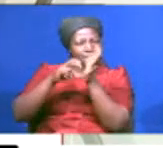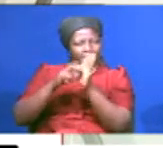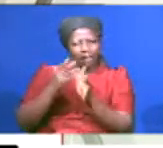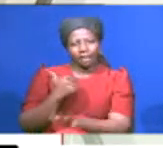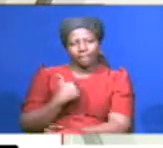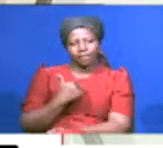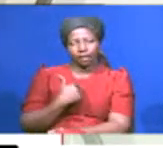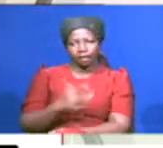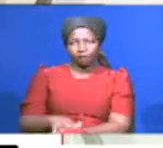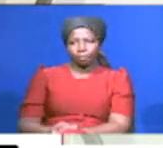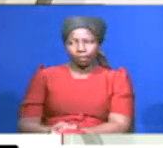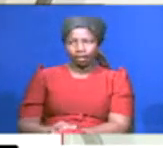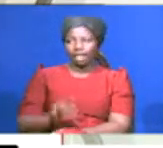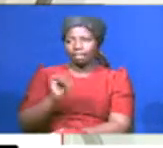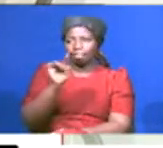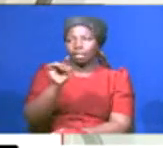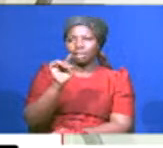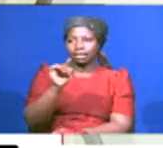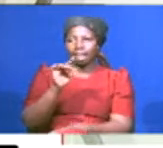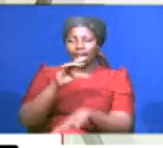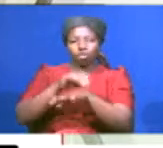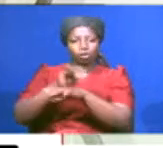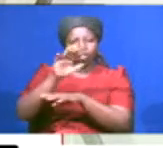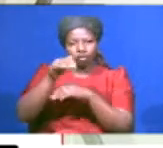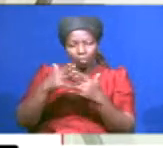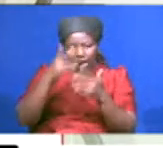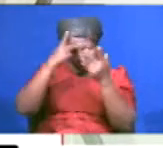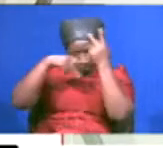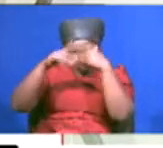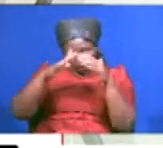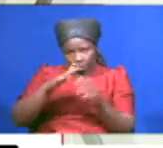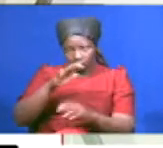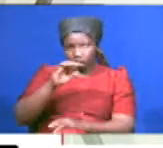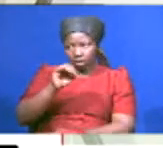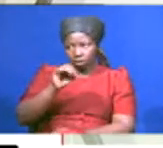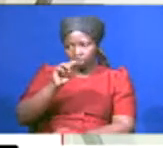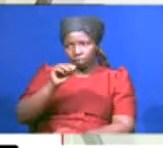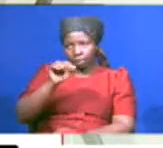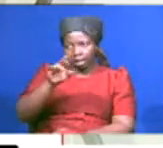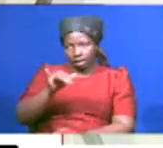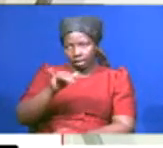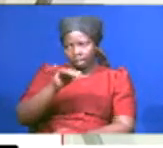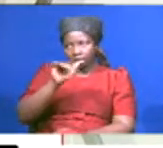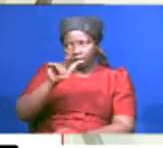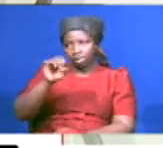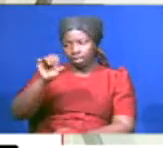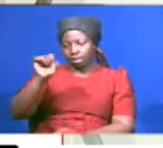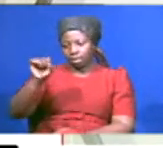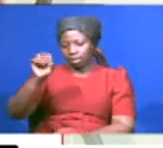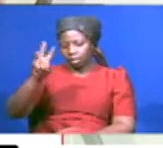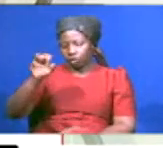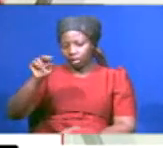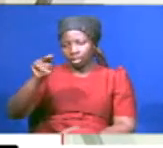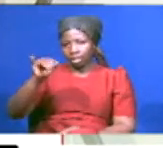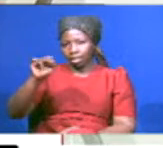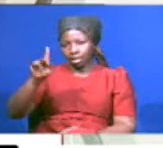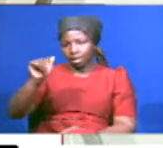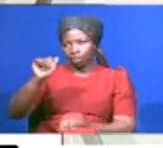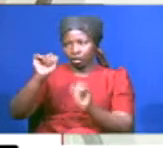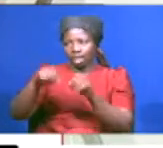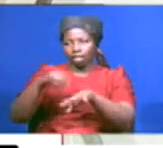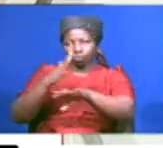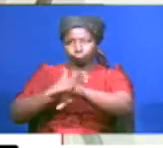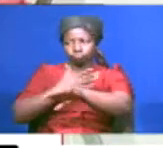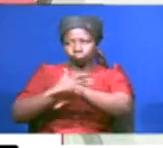nilipata kwa Profesa Omari Leswanyika. Ndio nilipa mpigo huo. Utakuimba nyimbo huyu mzuri, angalia vitu ambavyo